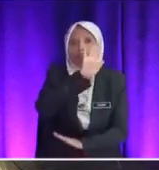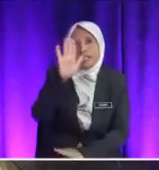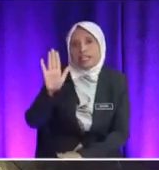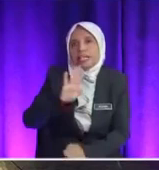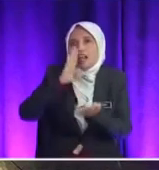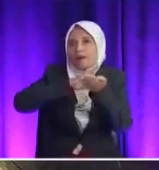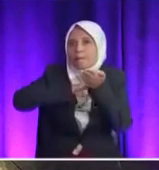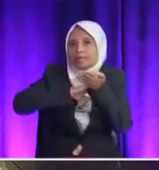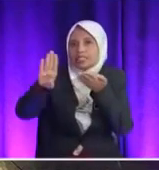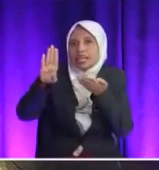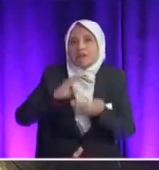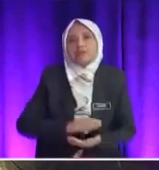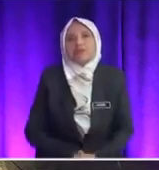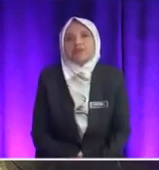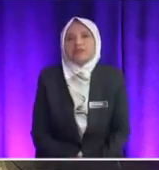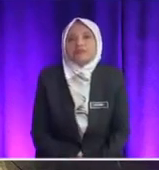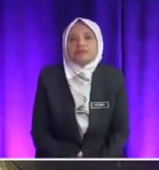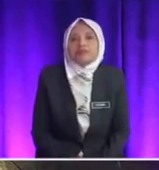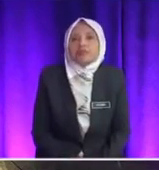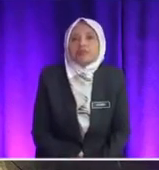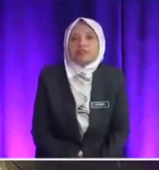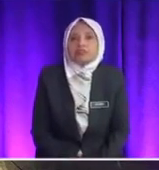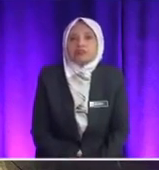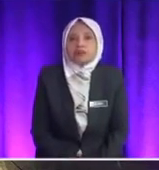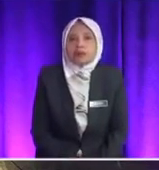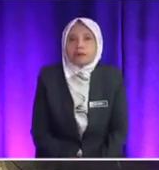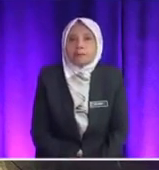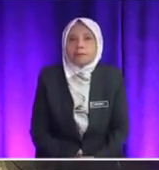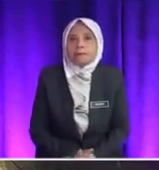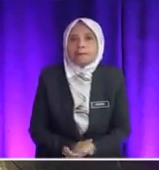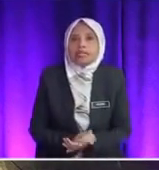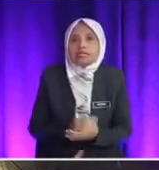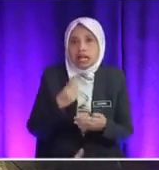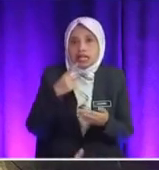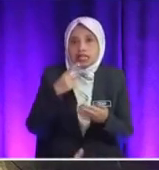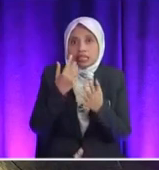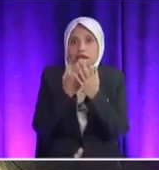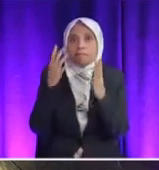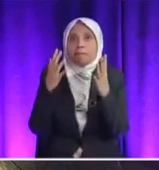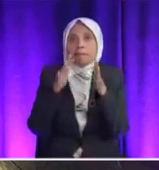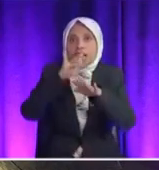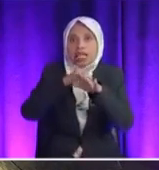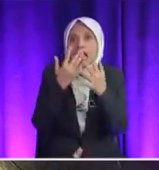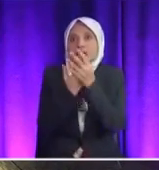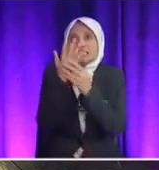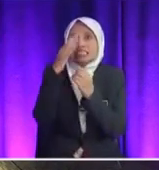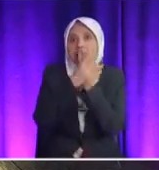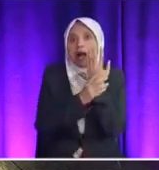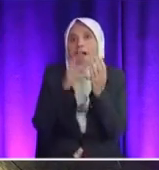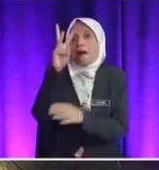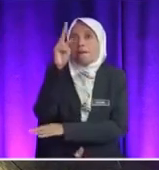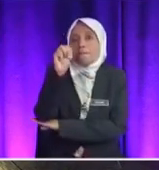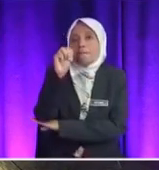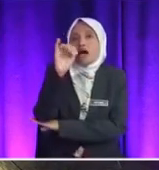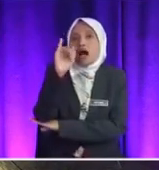bukan tangan thanos Hah Ini tangan ini sarung tangan mereka Vibe Grande